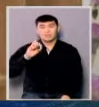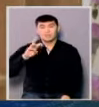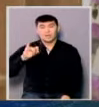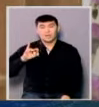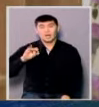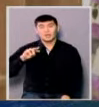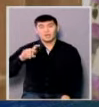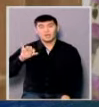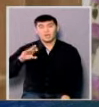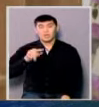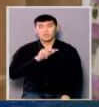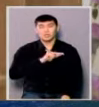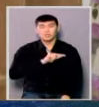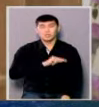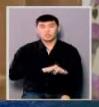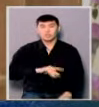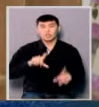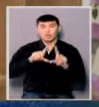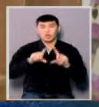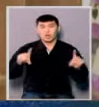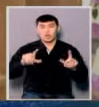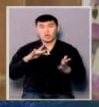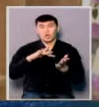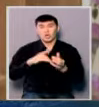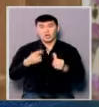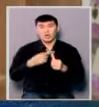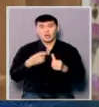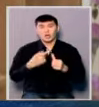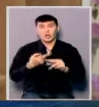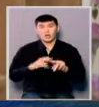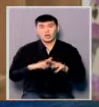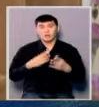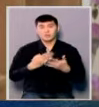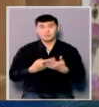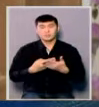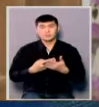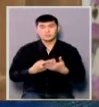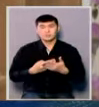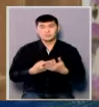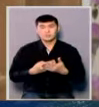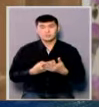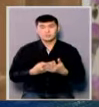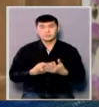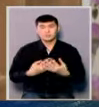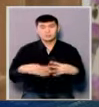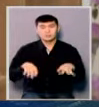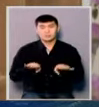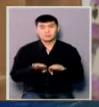Тайманұлы атындағы жұмыскердегі орта мектептің алдына бюсті қою дейтін мәселе. Сол